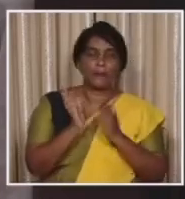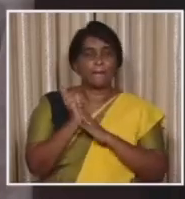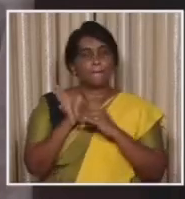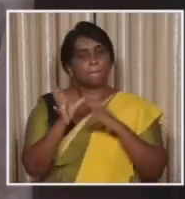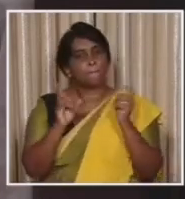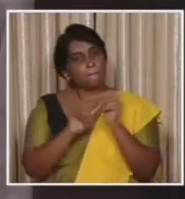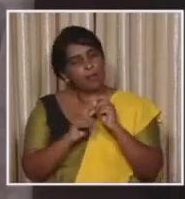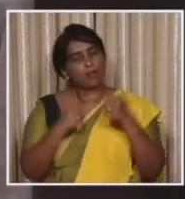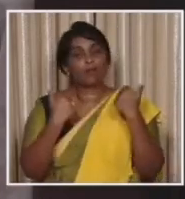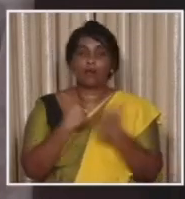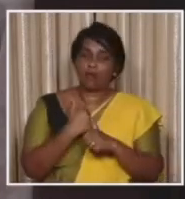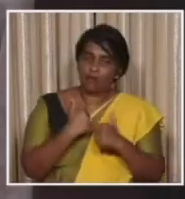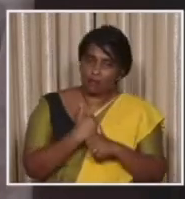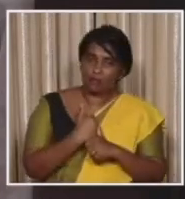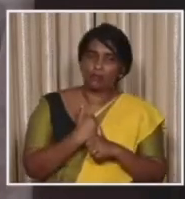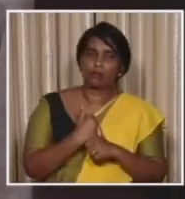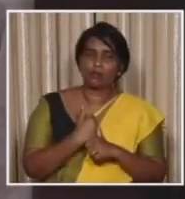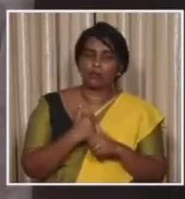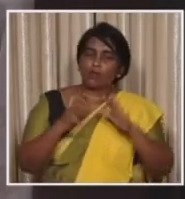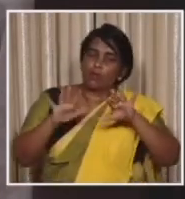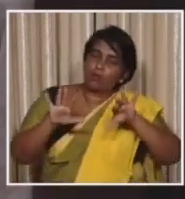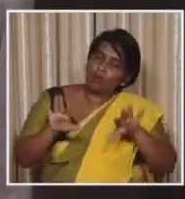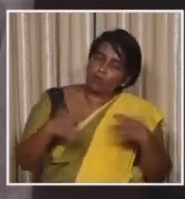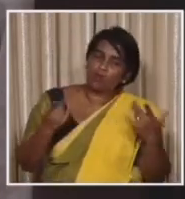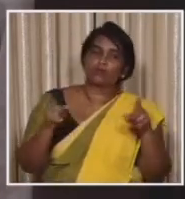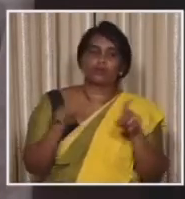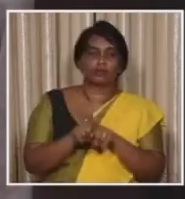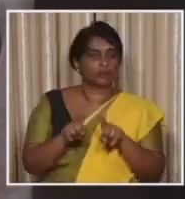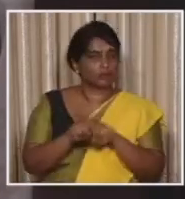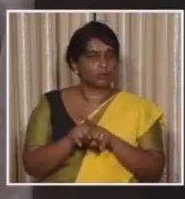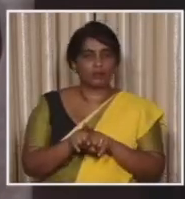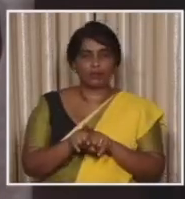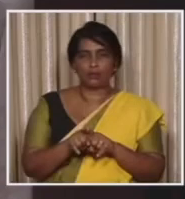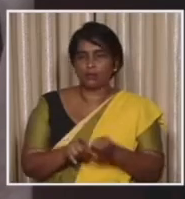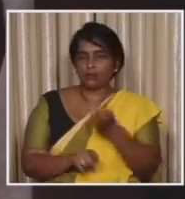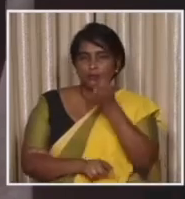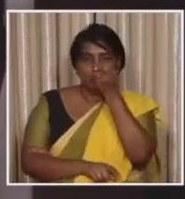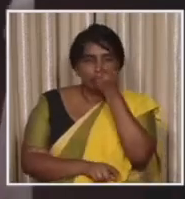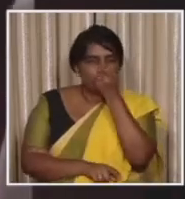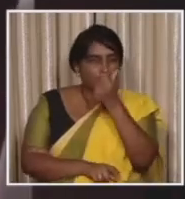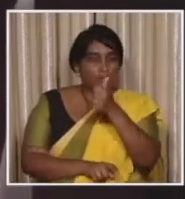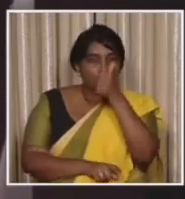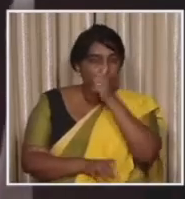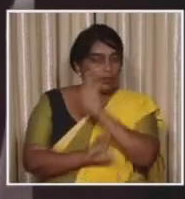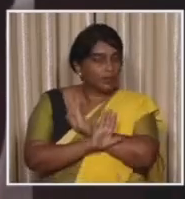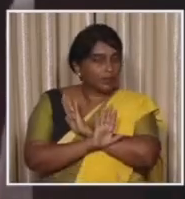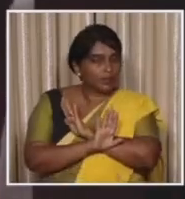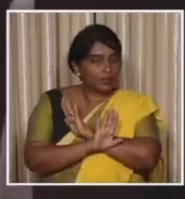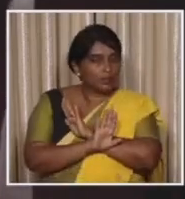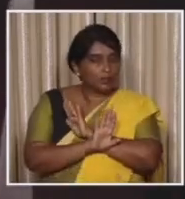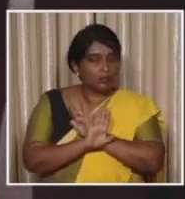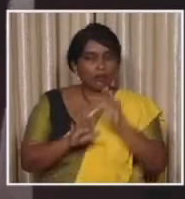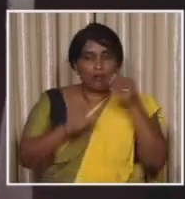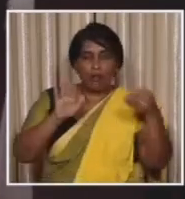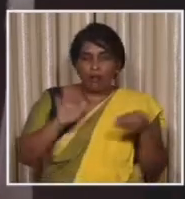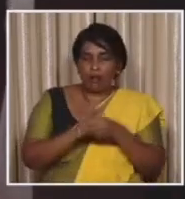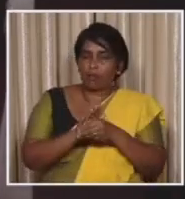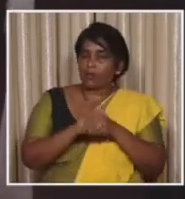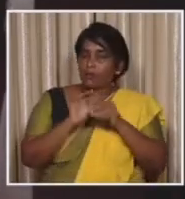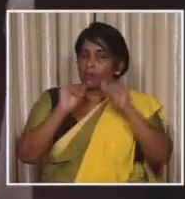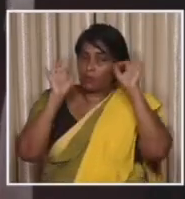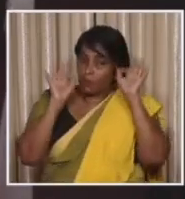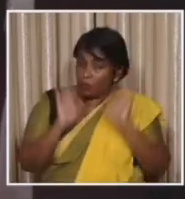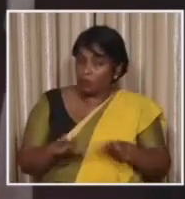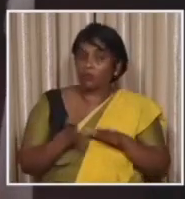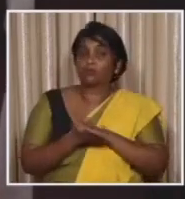හෝ සකස් කරනකොට මොනම ආකාරයකින්වත් තඹ සතයකින්වත් දූෂණයක් හොරකමක් අල්ලසක් වංචාවක්